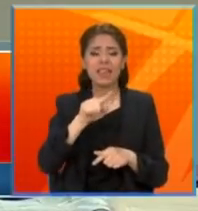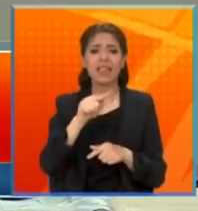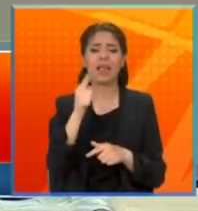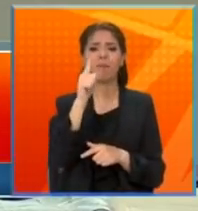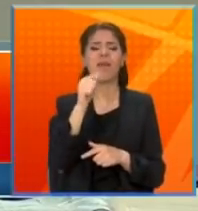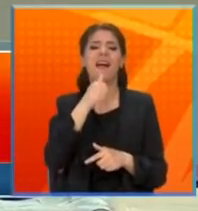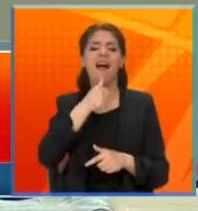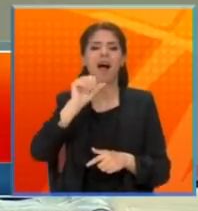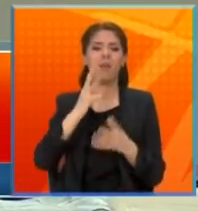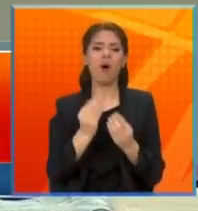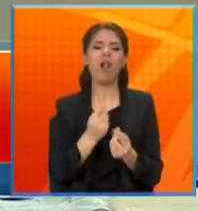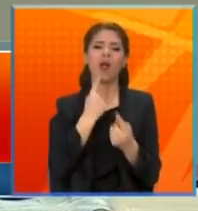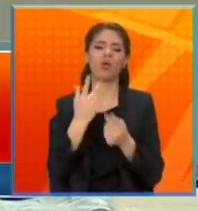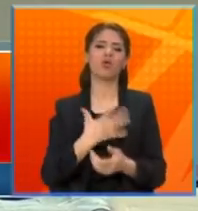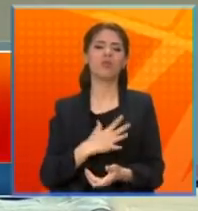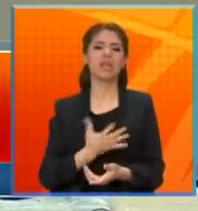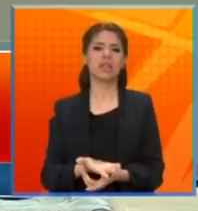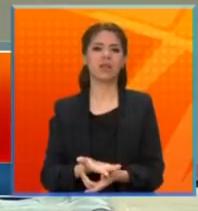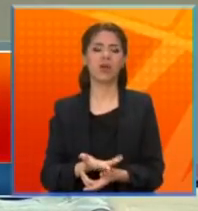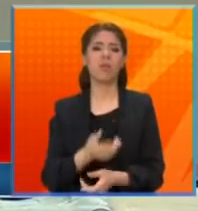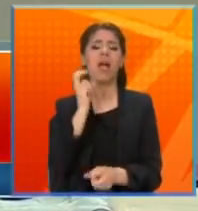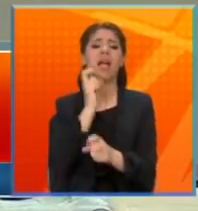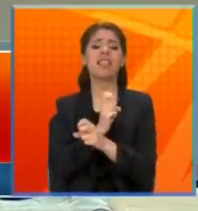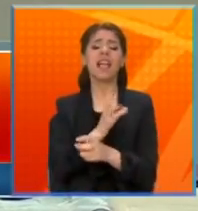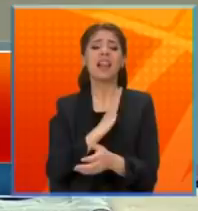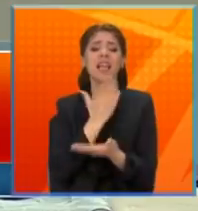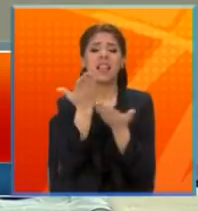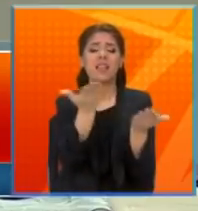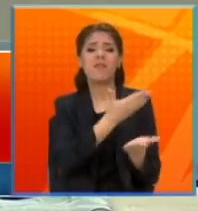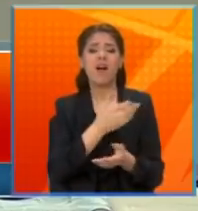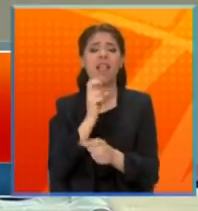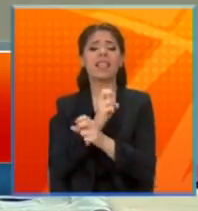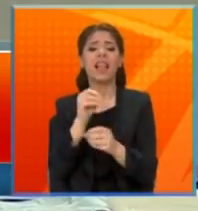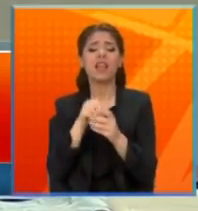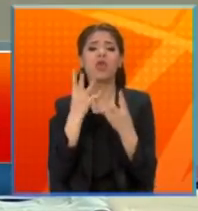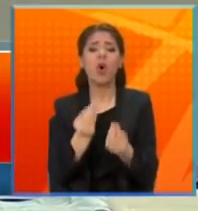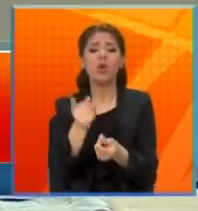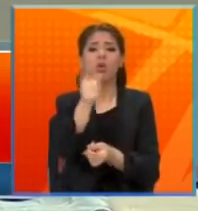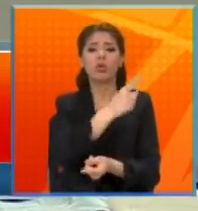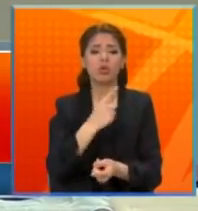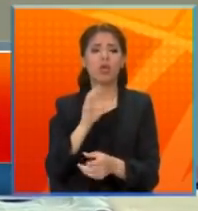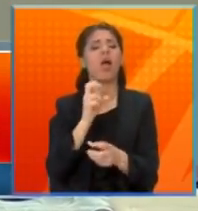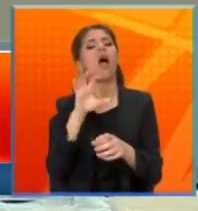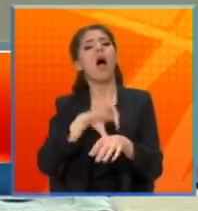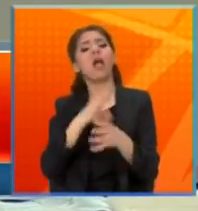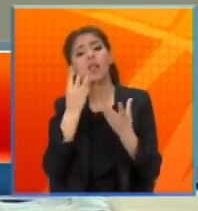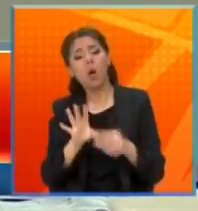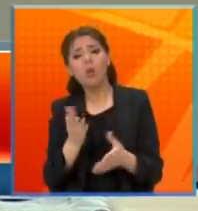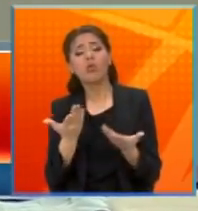olarak konuşmak istiyorum. Risk altına giriyorsunuz. Belki hasta olmuyorsunuz